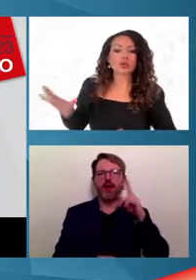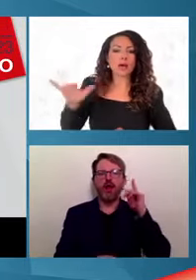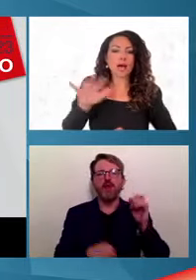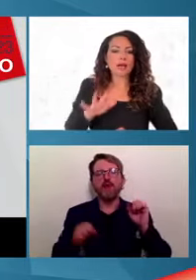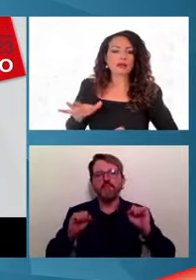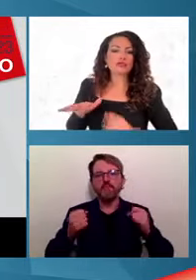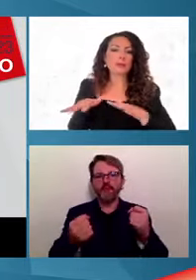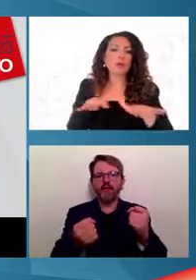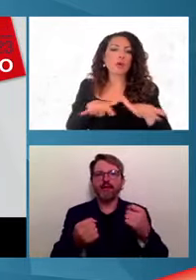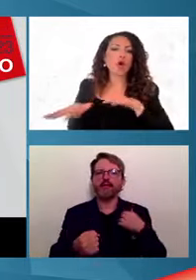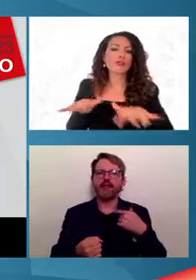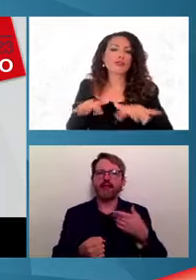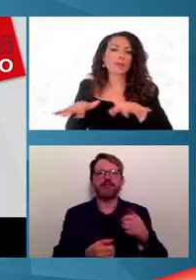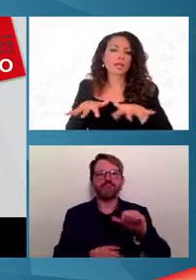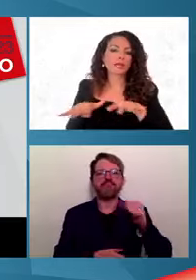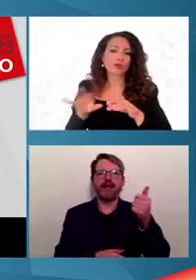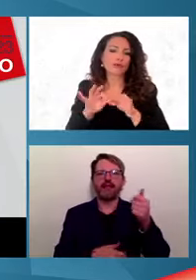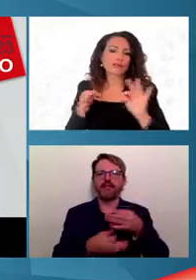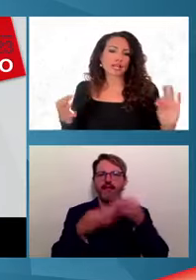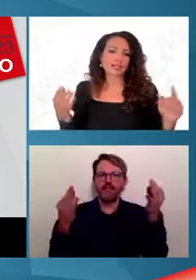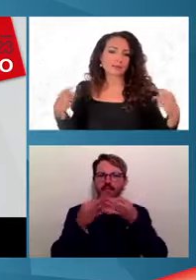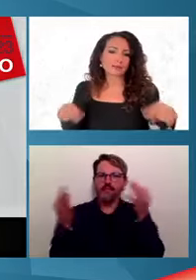die ersten Tage